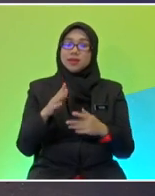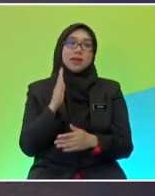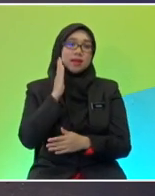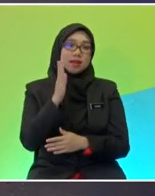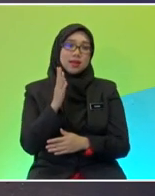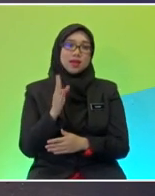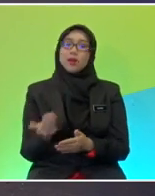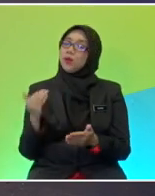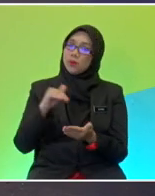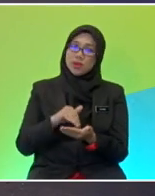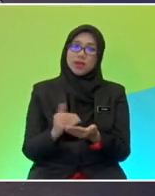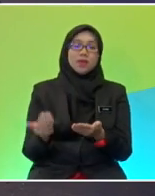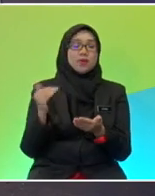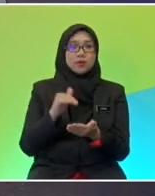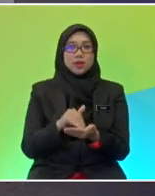terulang